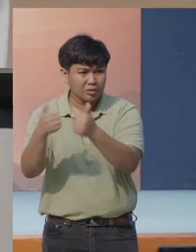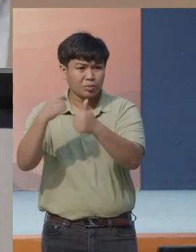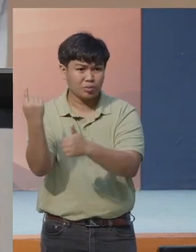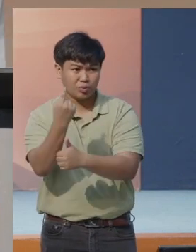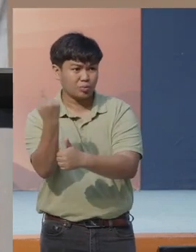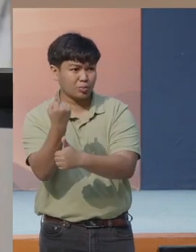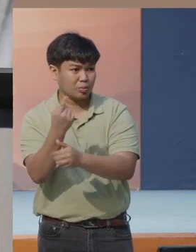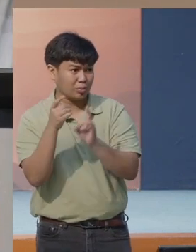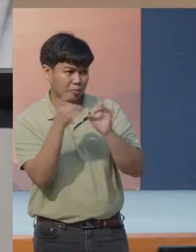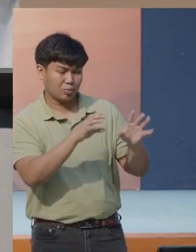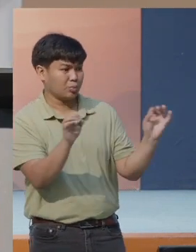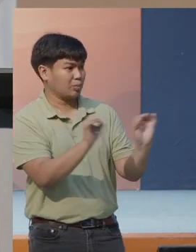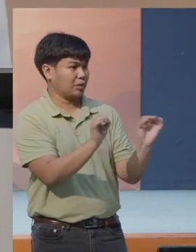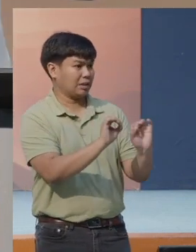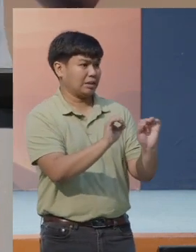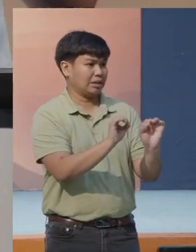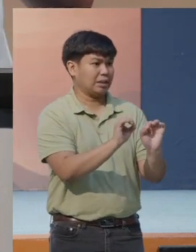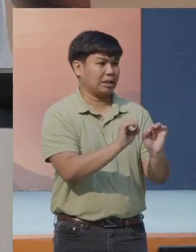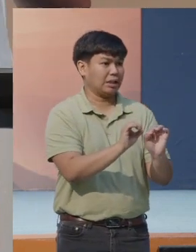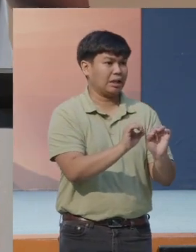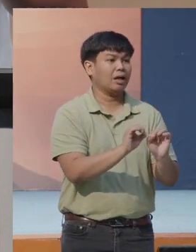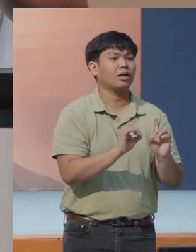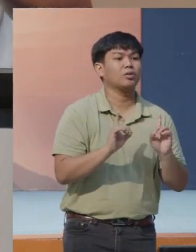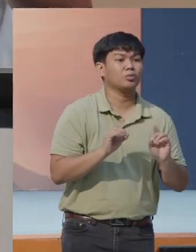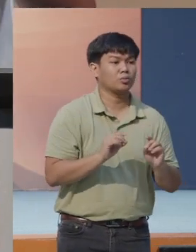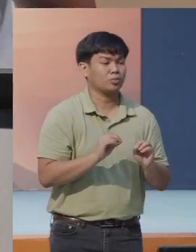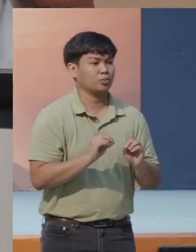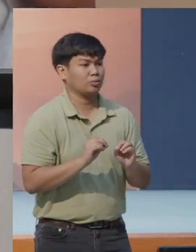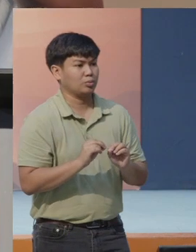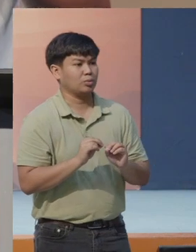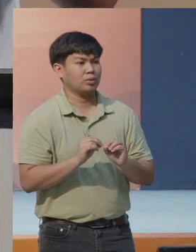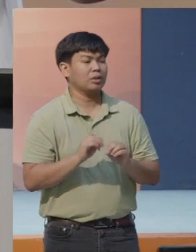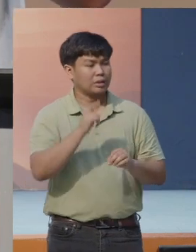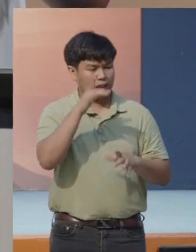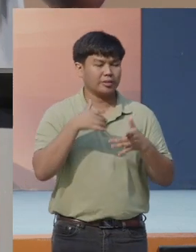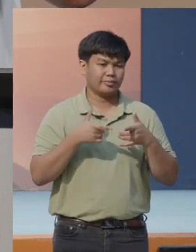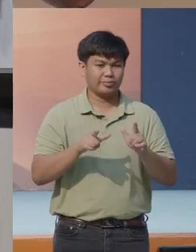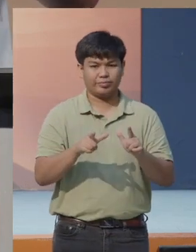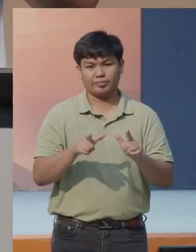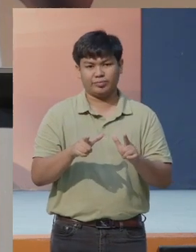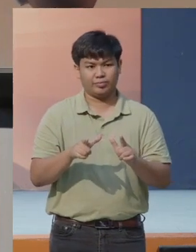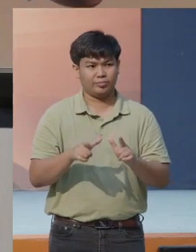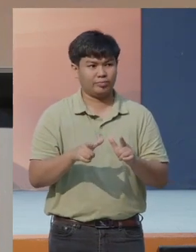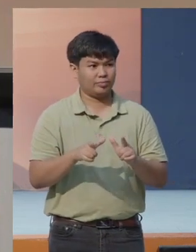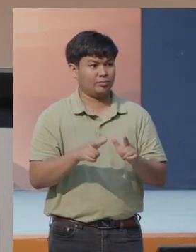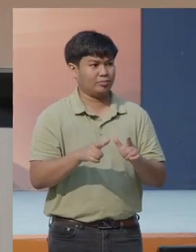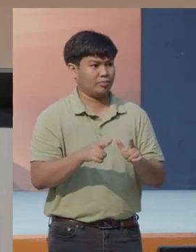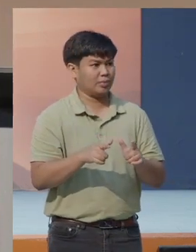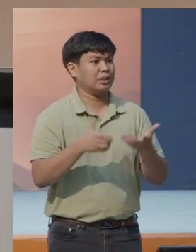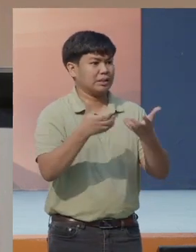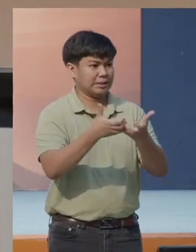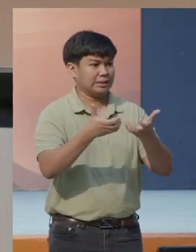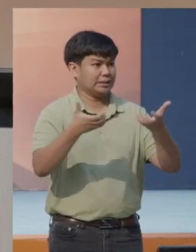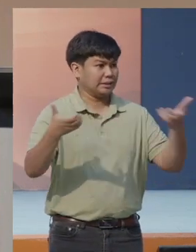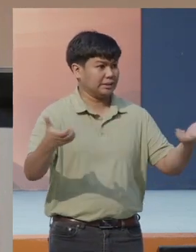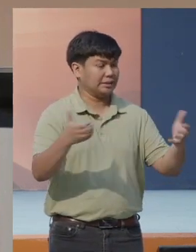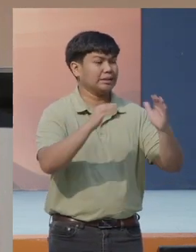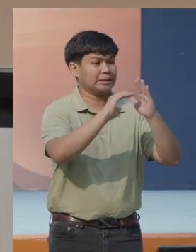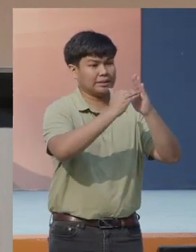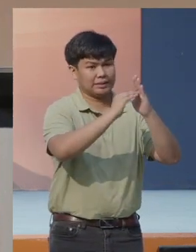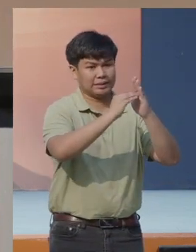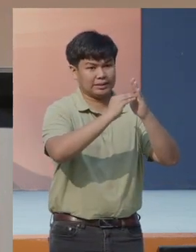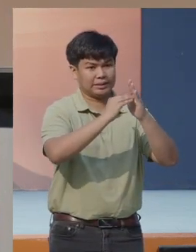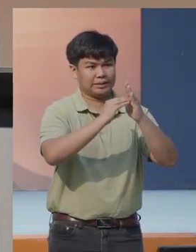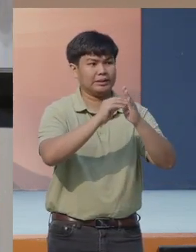neighbor in the past. Therefore, I command you, sabi sa verse 7, you shall set apart these cities.